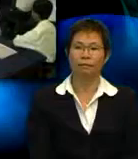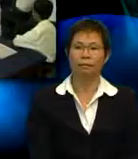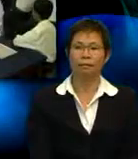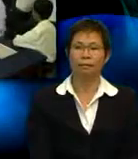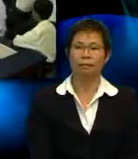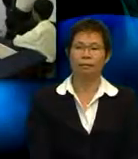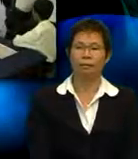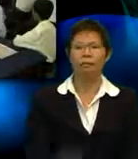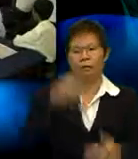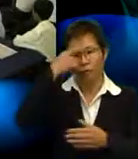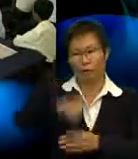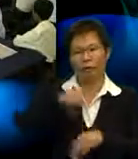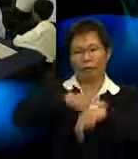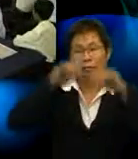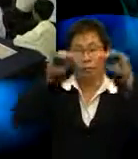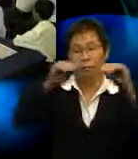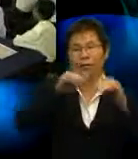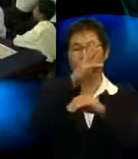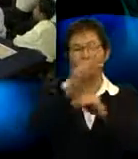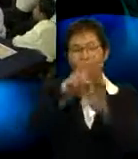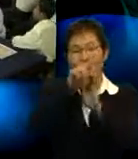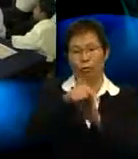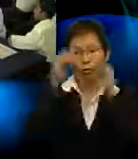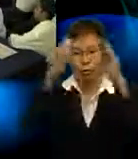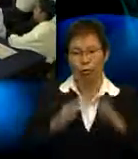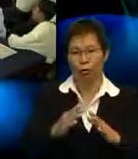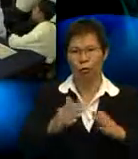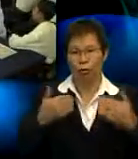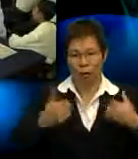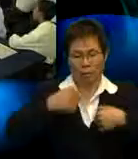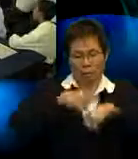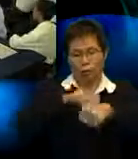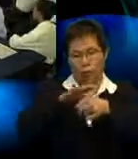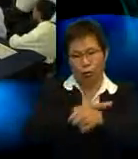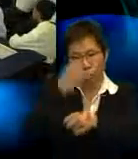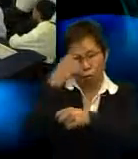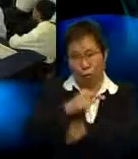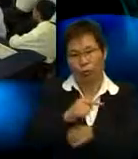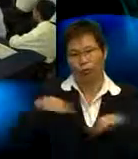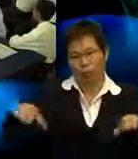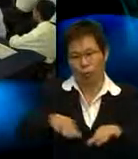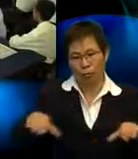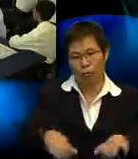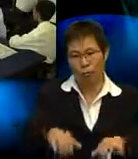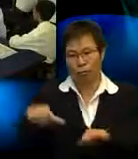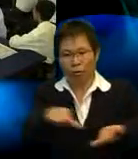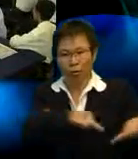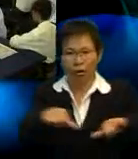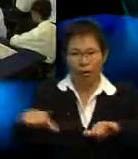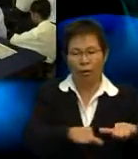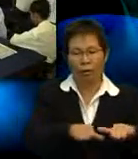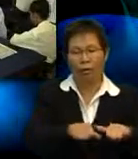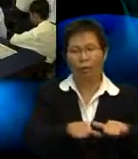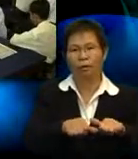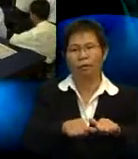Bagi sesi mengajar 60 minit, guru mempunyai masa yang cukup untuk menjalankan aktiviti pengayaan. Apa permainan